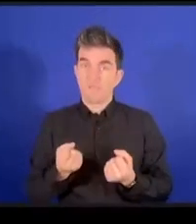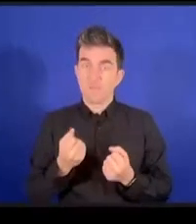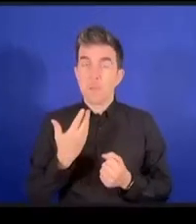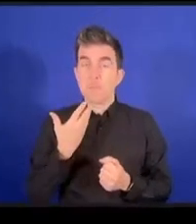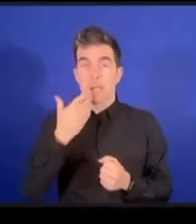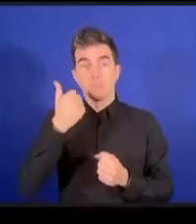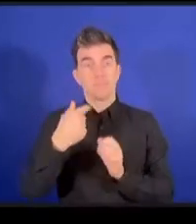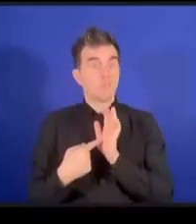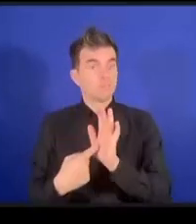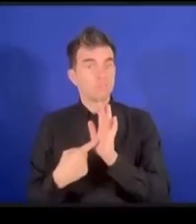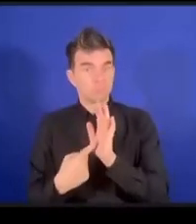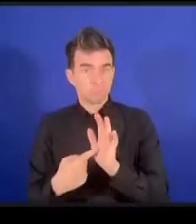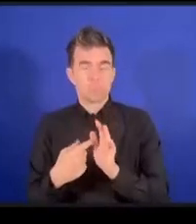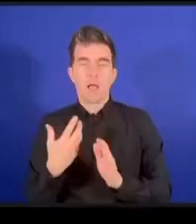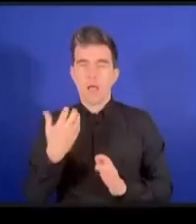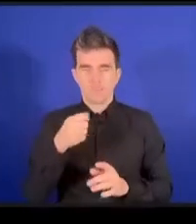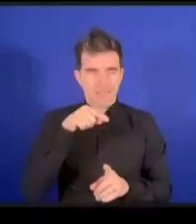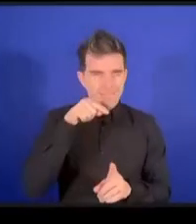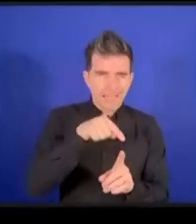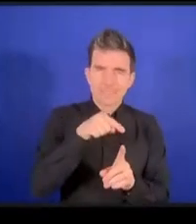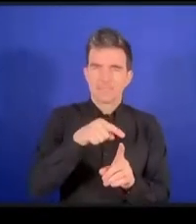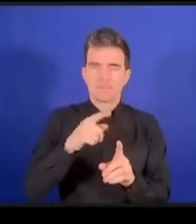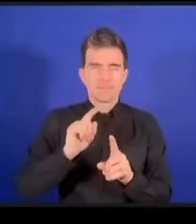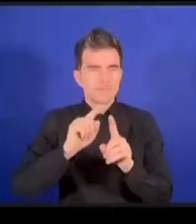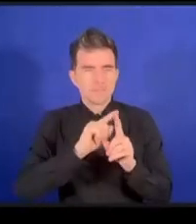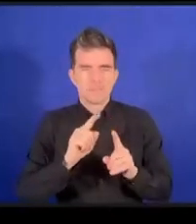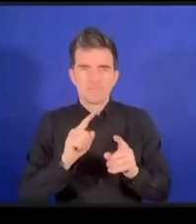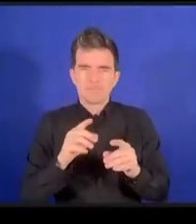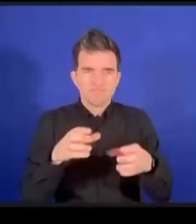найти прекрасные примеры